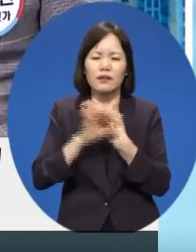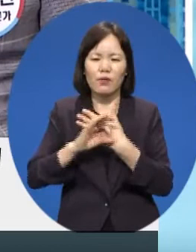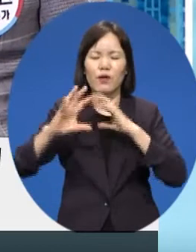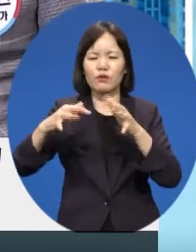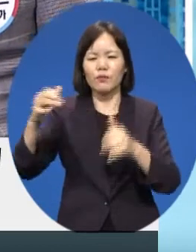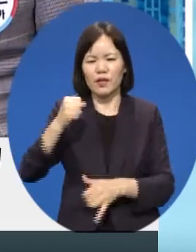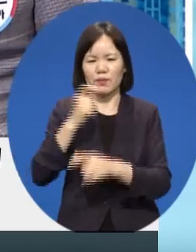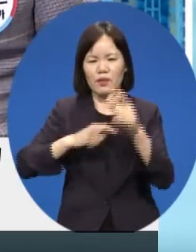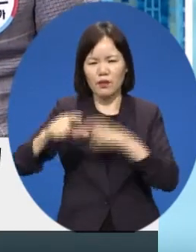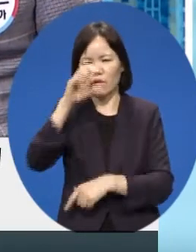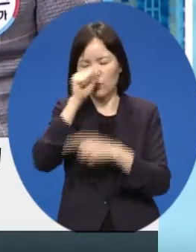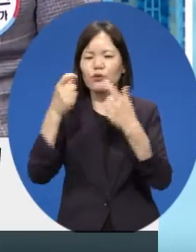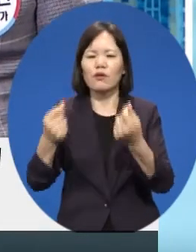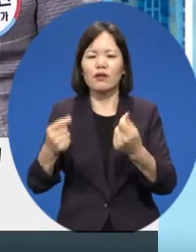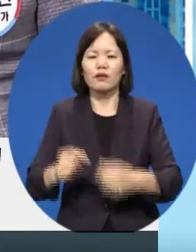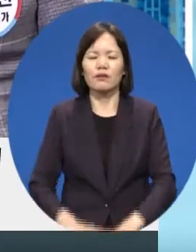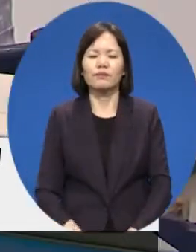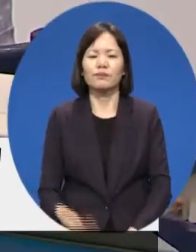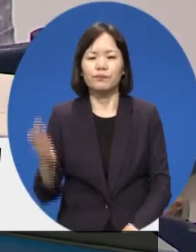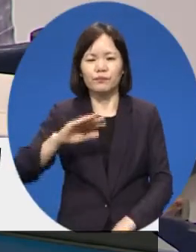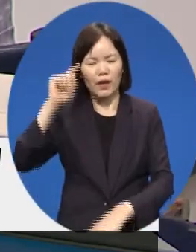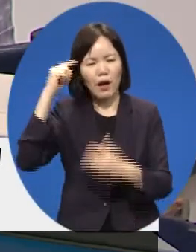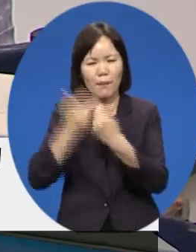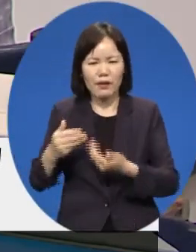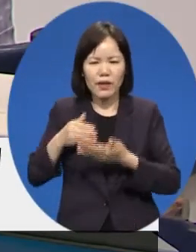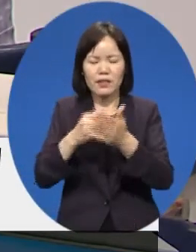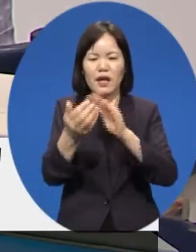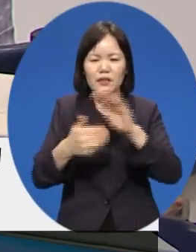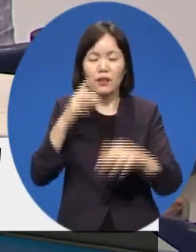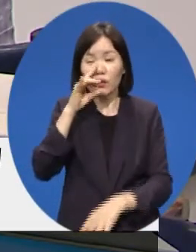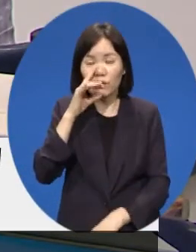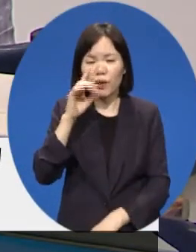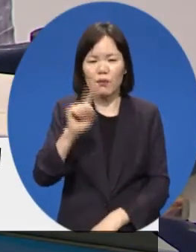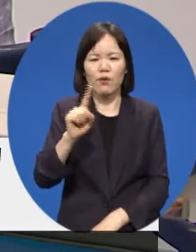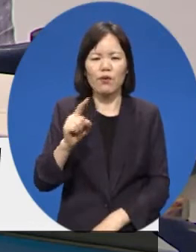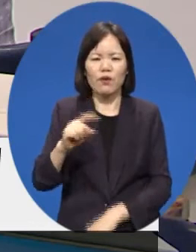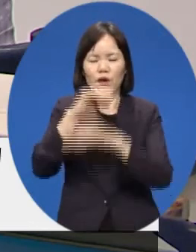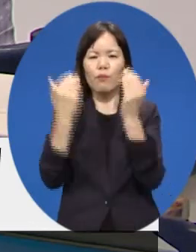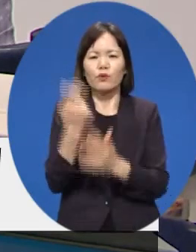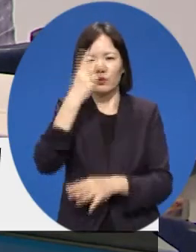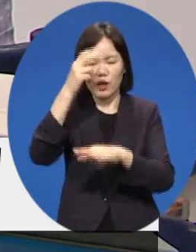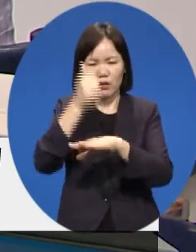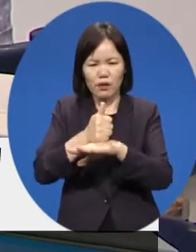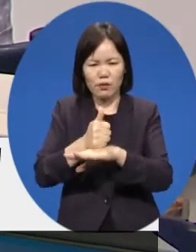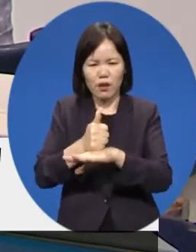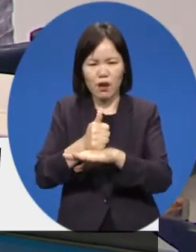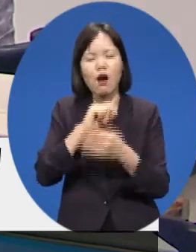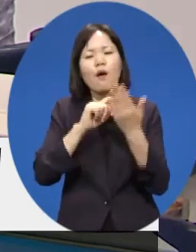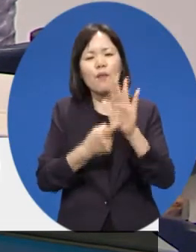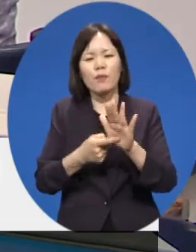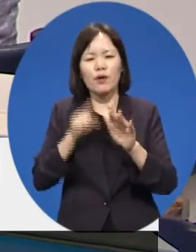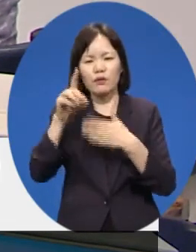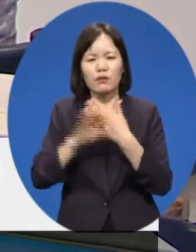최선의 방안이 아닌가 싶습니다 그런데 토 농가 님이 겪지 1 이전에 사실은 궁금한 내용이 전수 자리에서 결과가 나왔어요 그러면 이번에